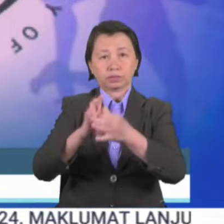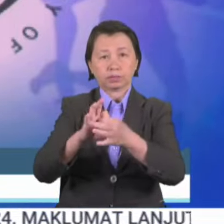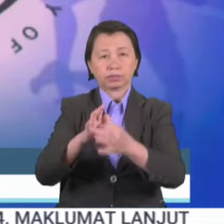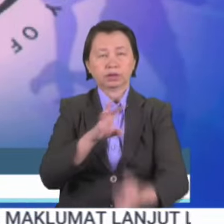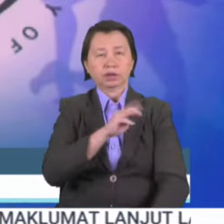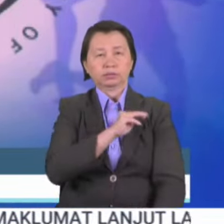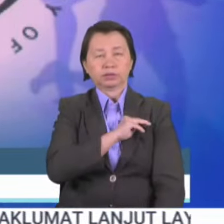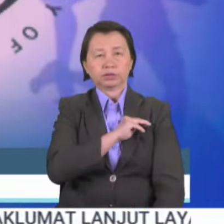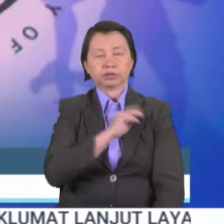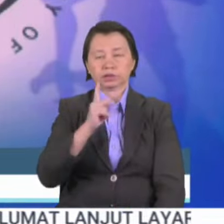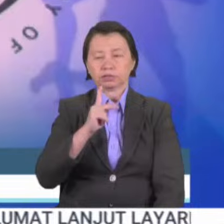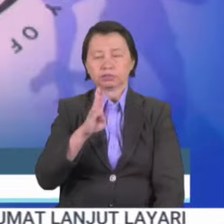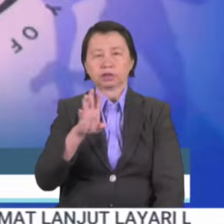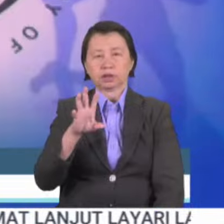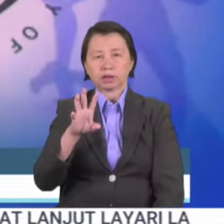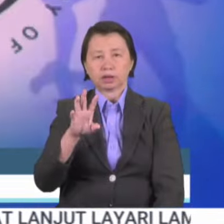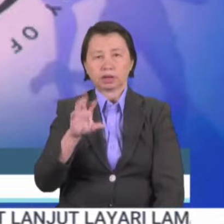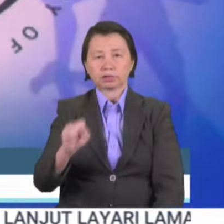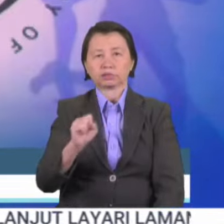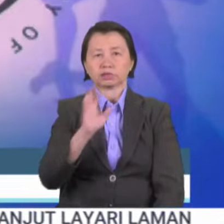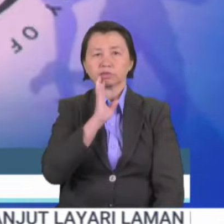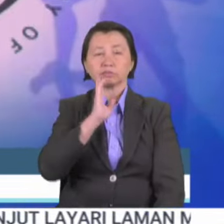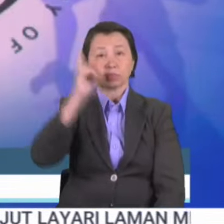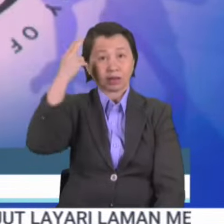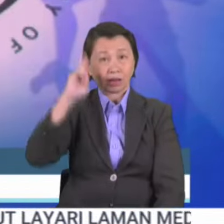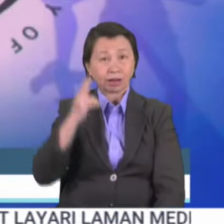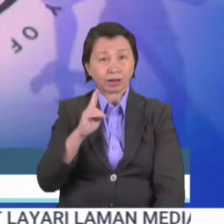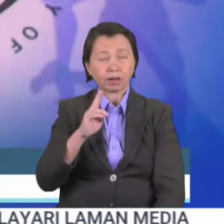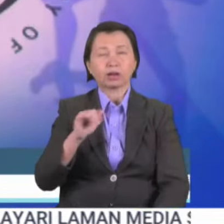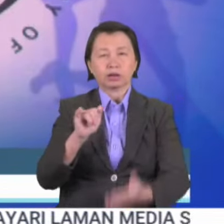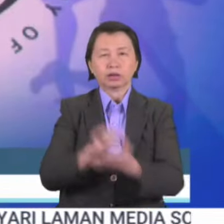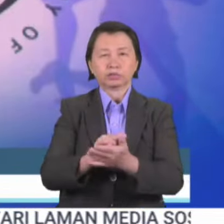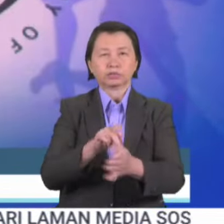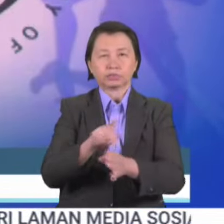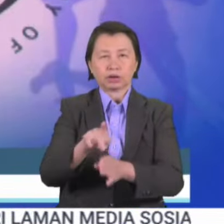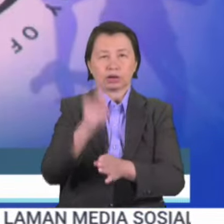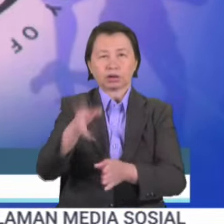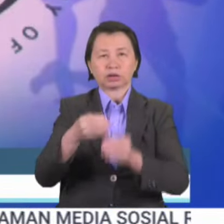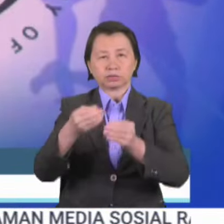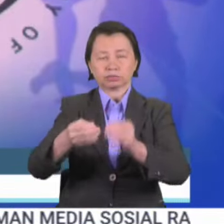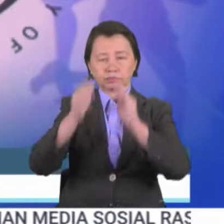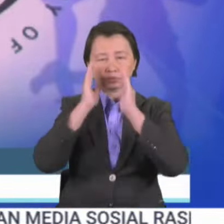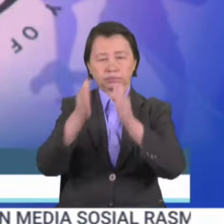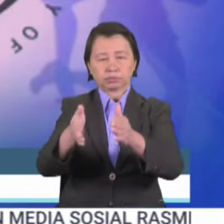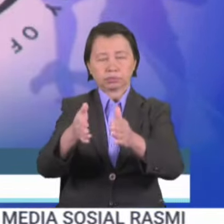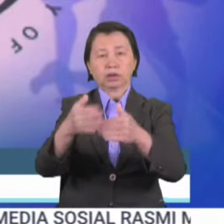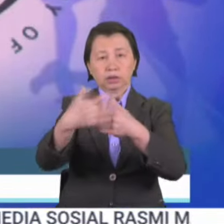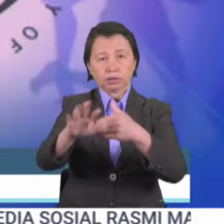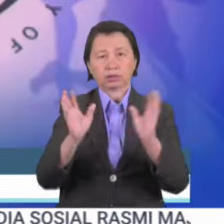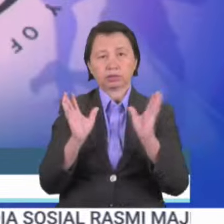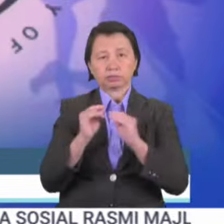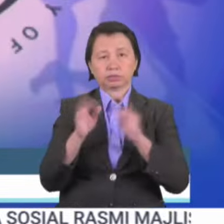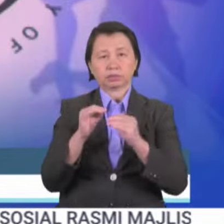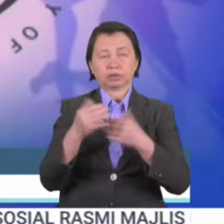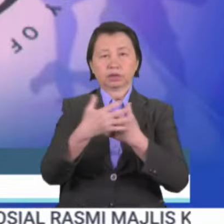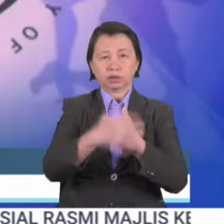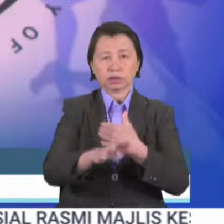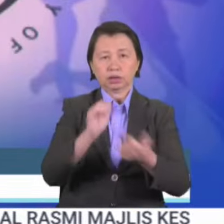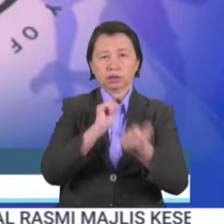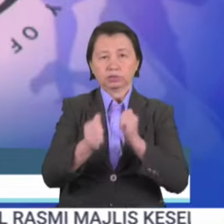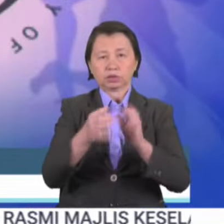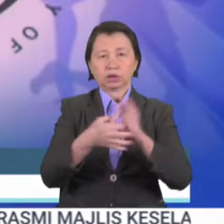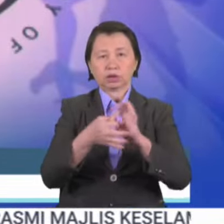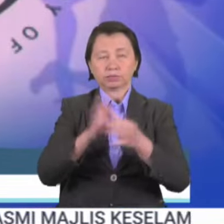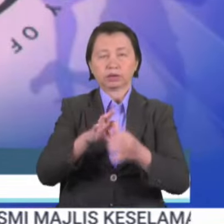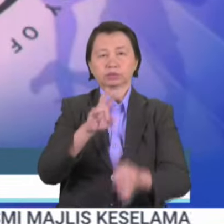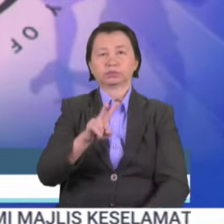dan Sukan Hannah Yeoh berkata, pakar psikologi antara keperluan yang akan diberi perhatian selepas mesyuarat pasca nilai Sukan